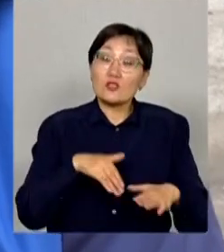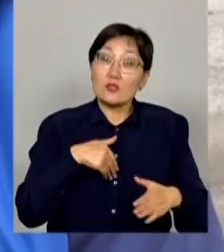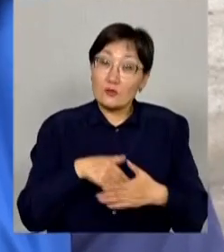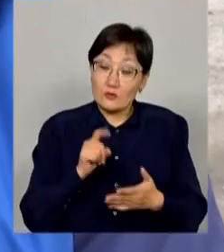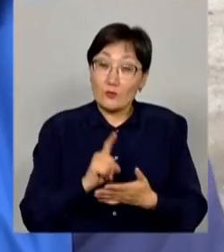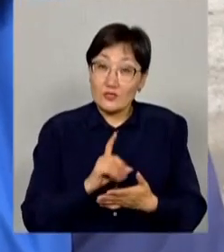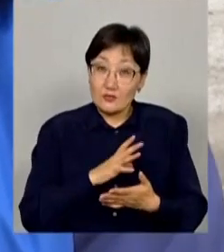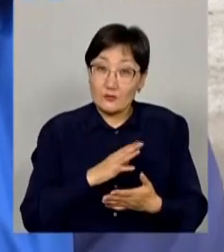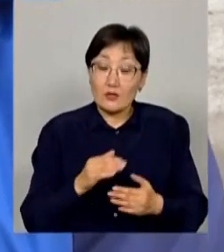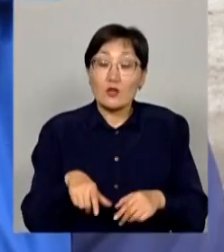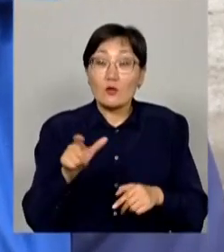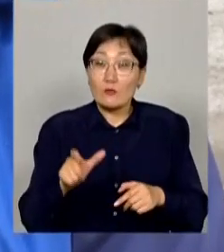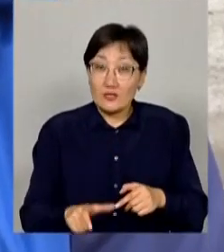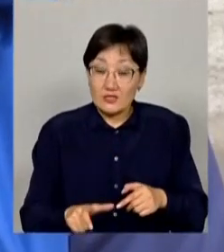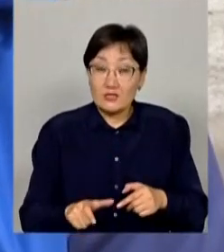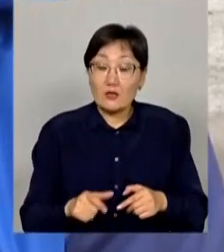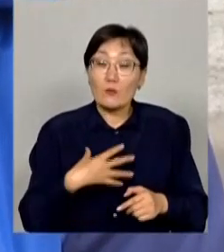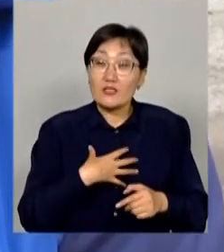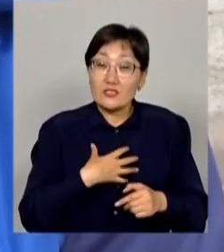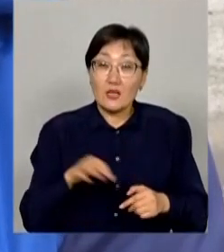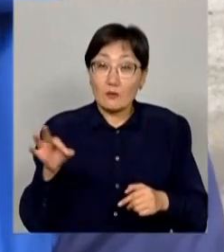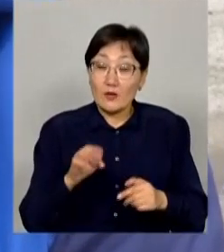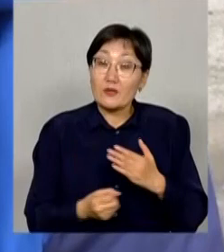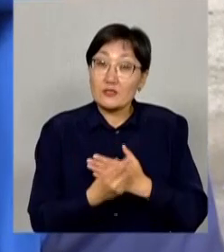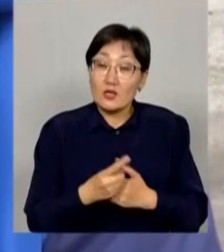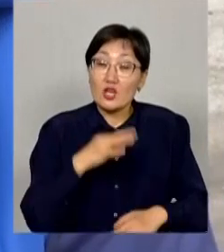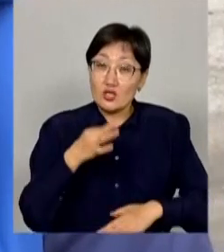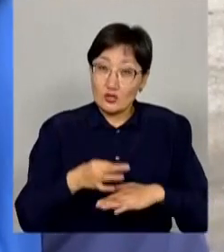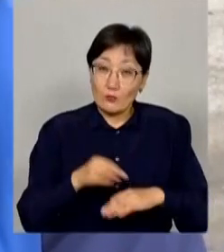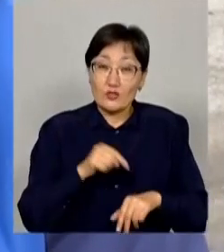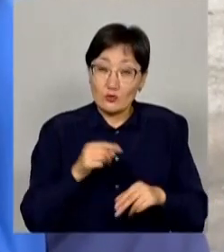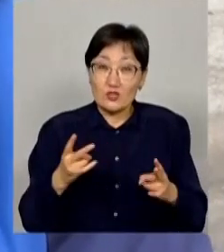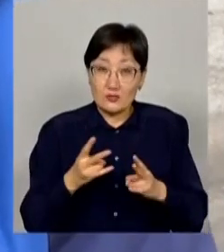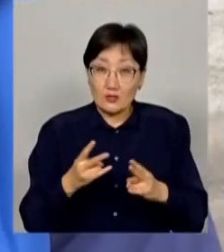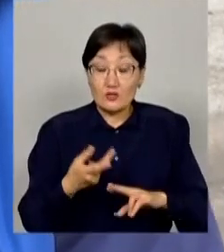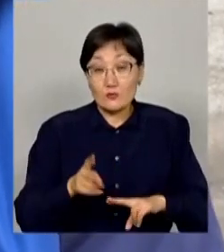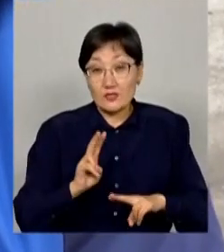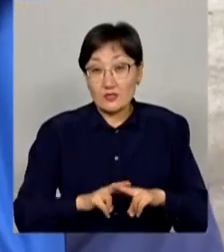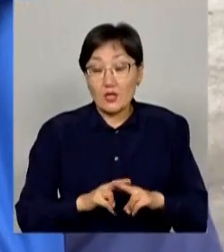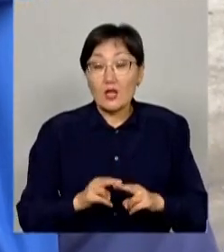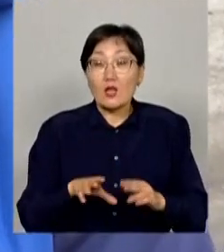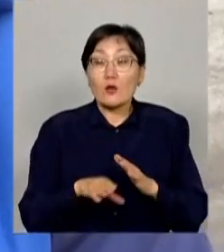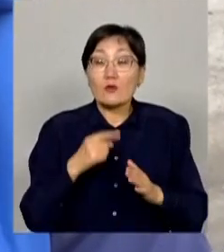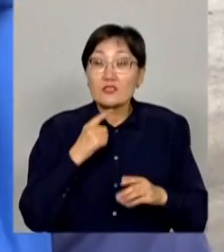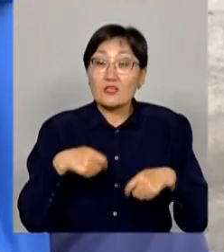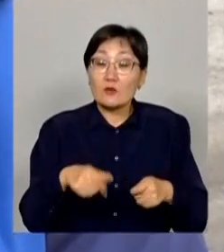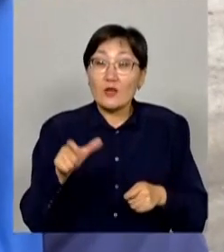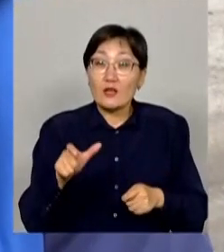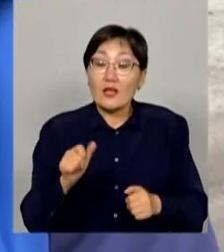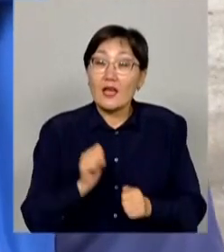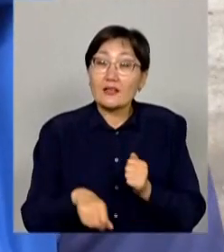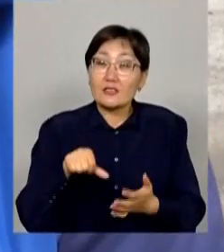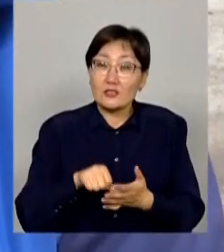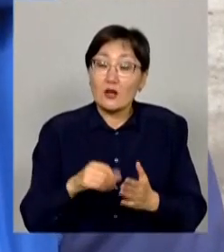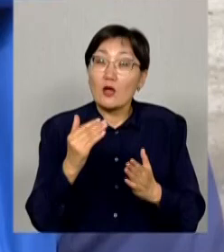болуы керек. Ел азаматы ретінде маңызды сәт туғанда жауапкершілік сезіну қажет. Сондықтан сайлаушылар әр кандидаттың